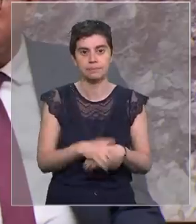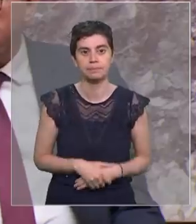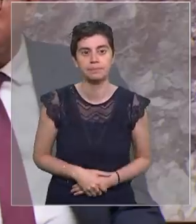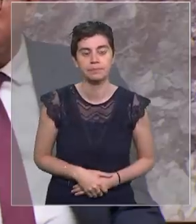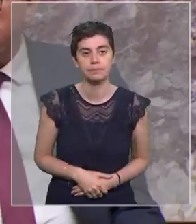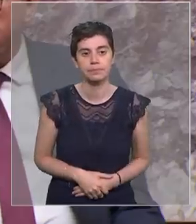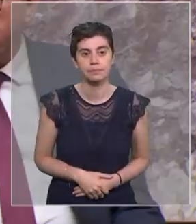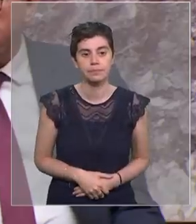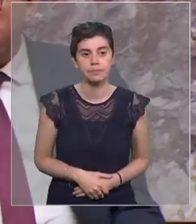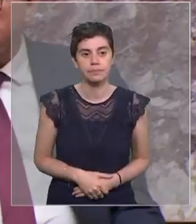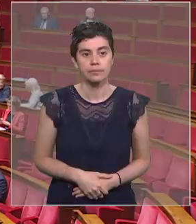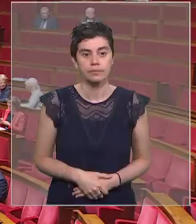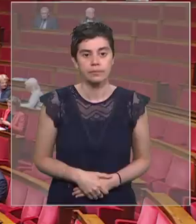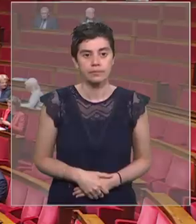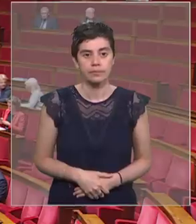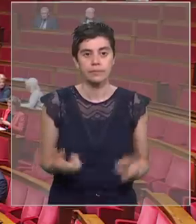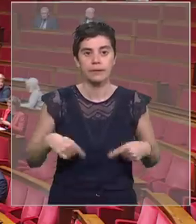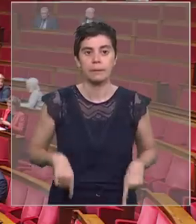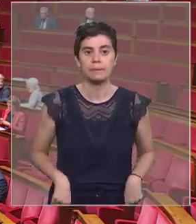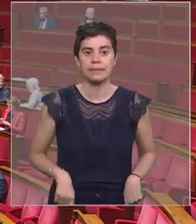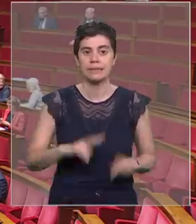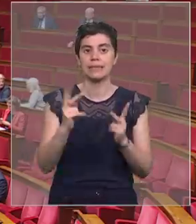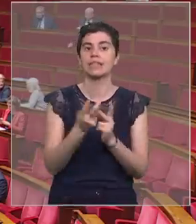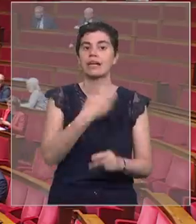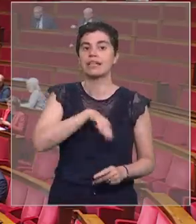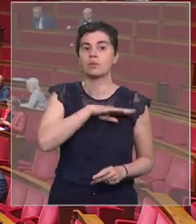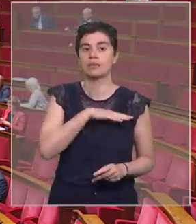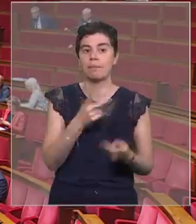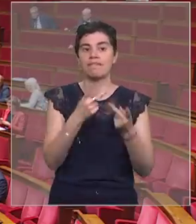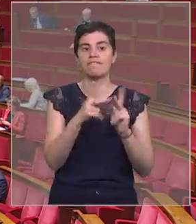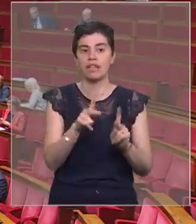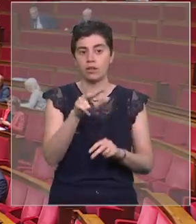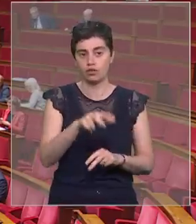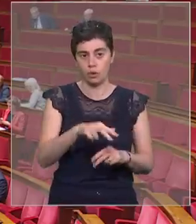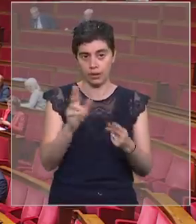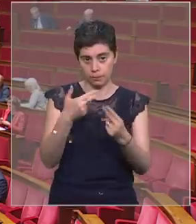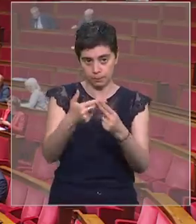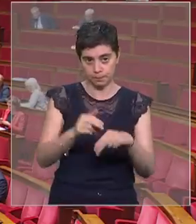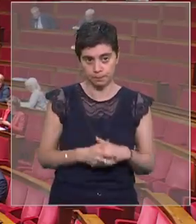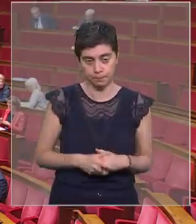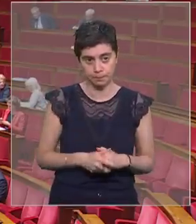La parole est à monsieur Olivier Klein, ministre délégué chargé de la ville et du logement.